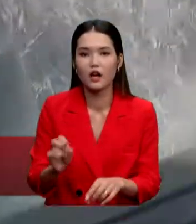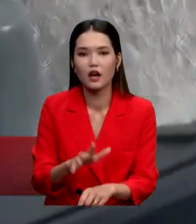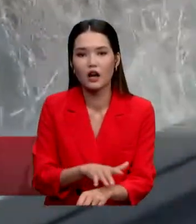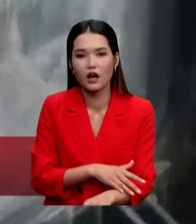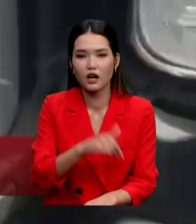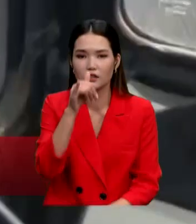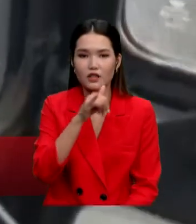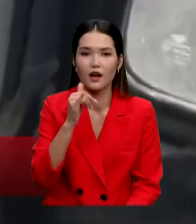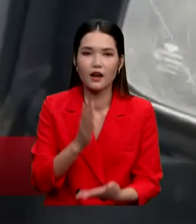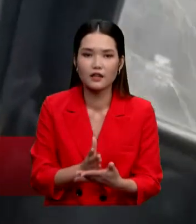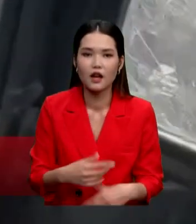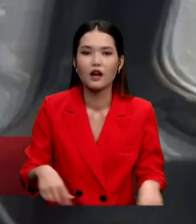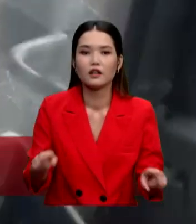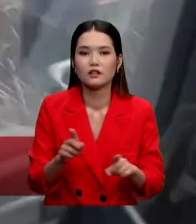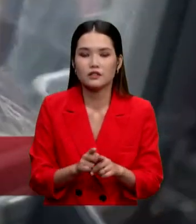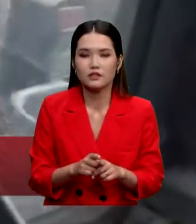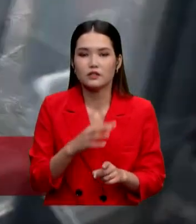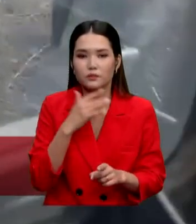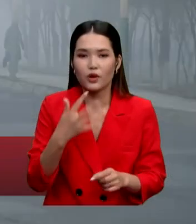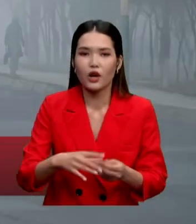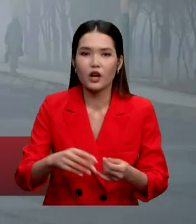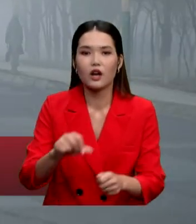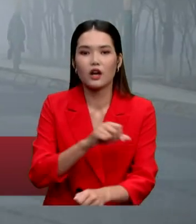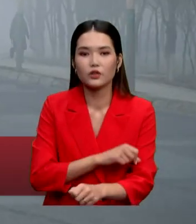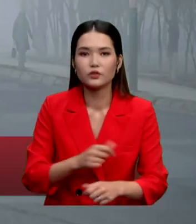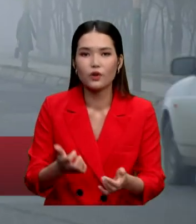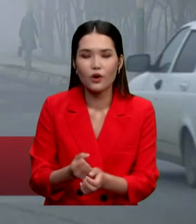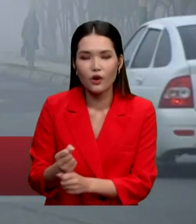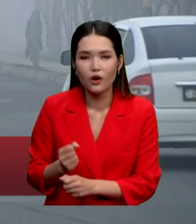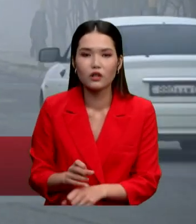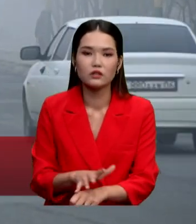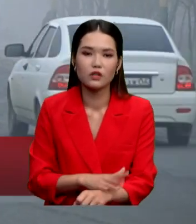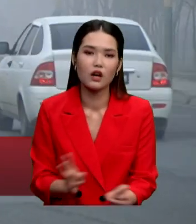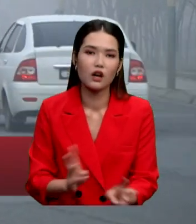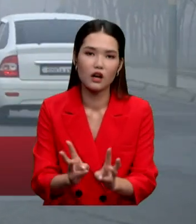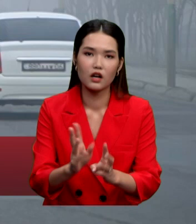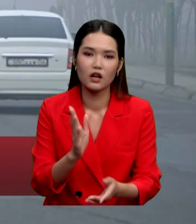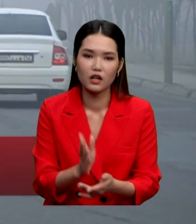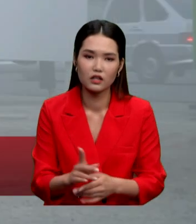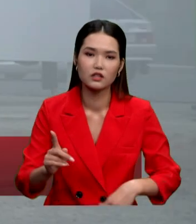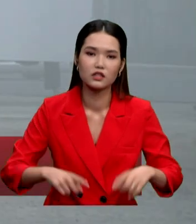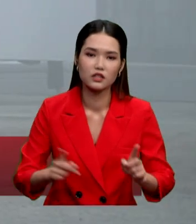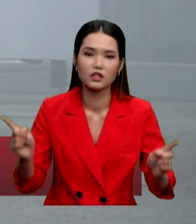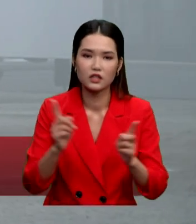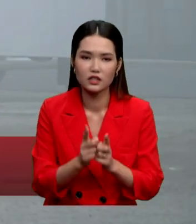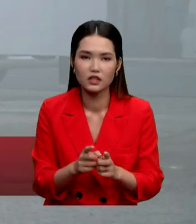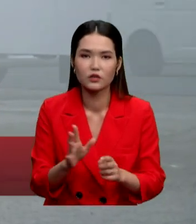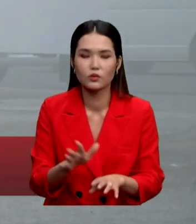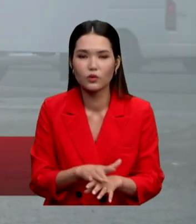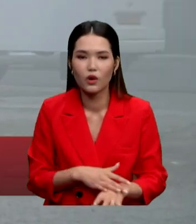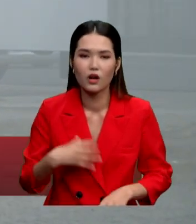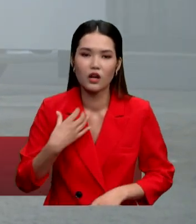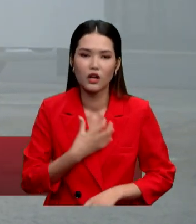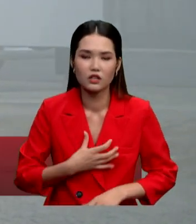мүмкін болмай жатыр. Тілсіз жау 89 гектар жерді шарпыған, қазір 7 гектары әлі өртеніп жатыр. Жергілікті жұрт ыстан әбден